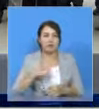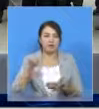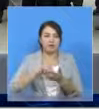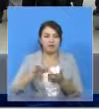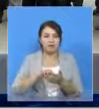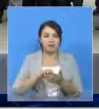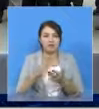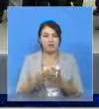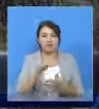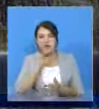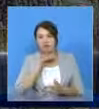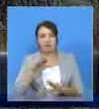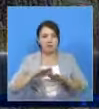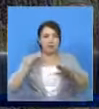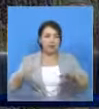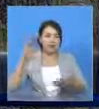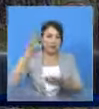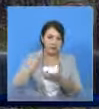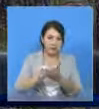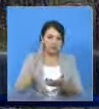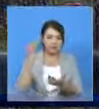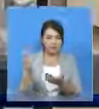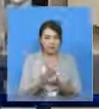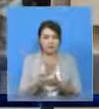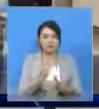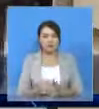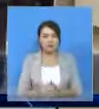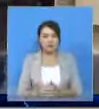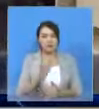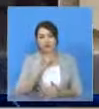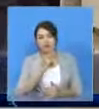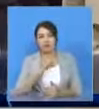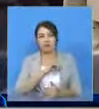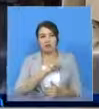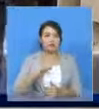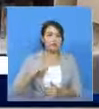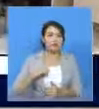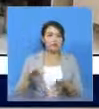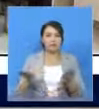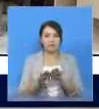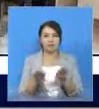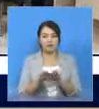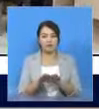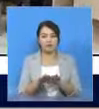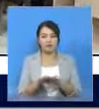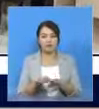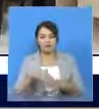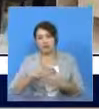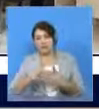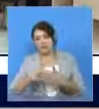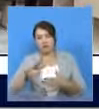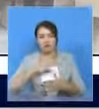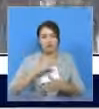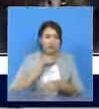Katsuşlar qatarında ğalımdı bala gününen tanıytındar da tabıldı. Kişkentayınan özi sonday zerek boldı,